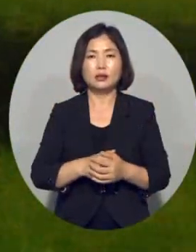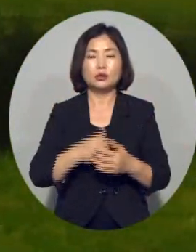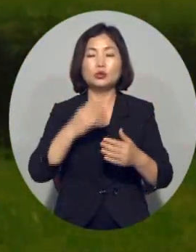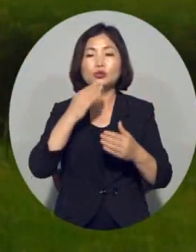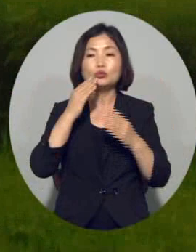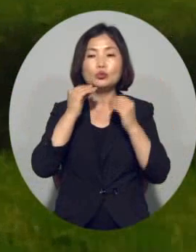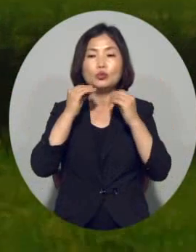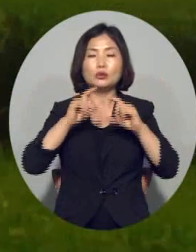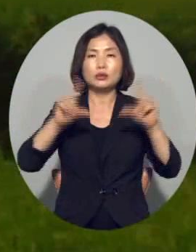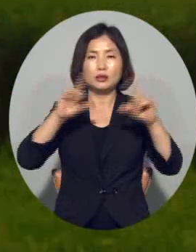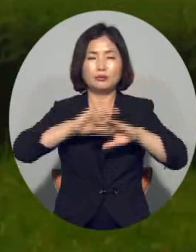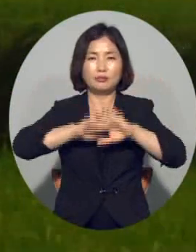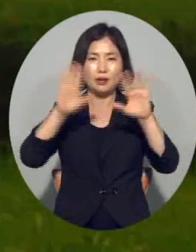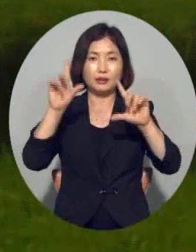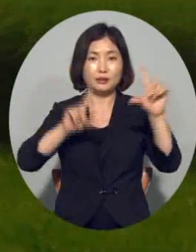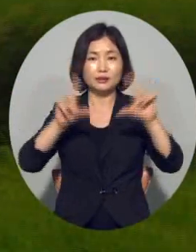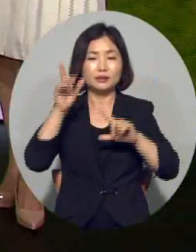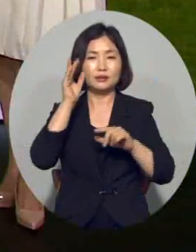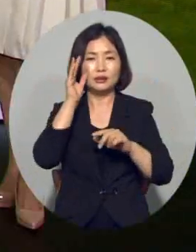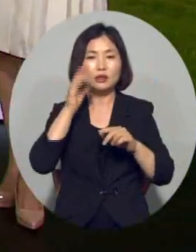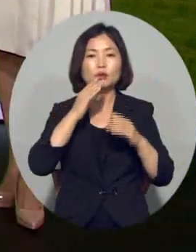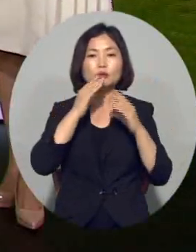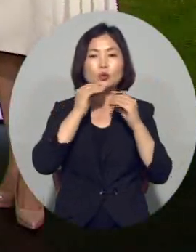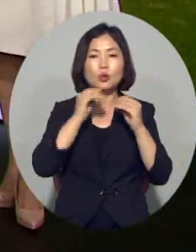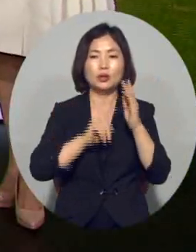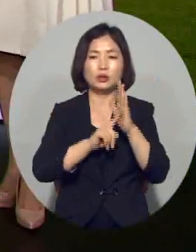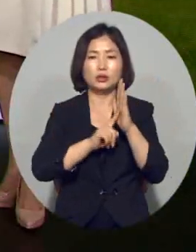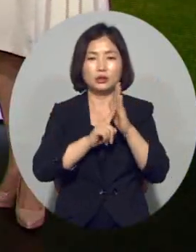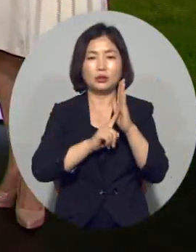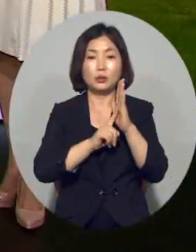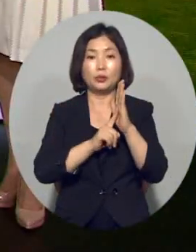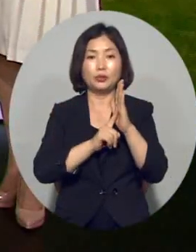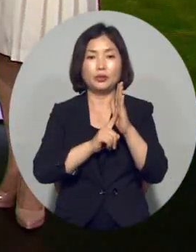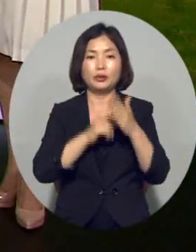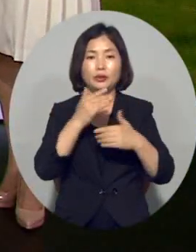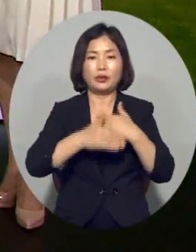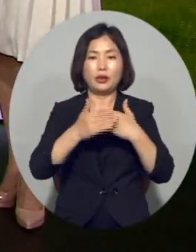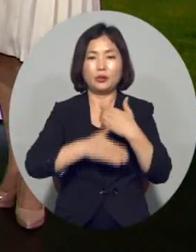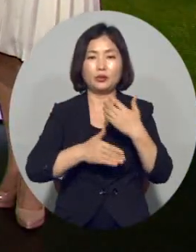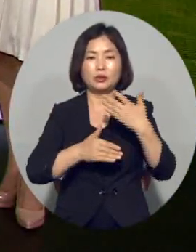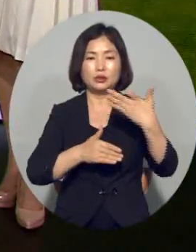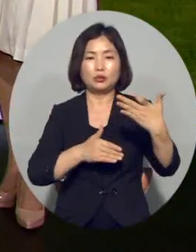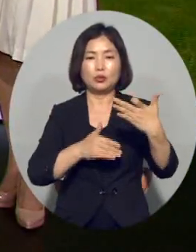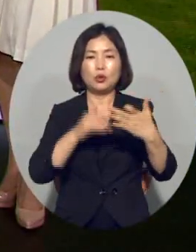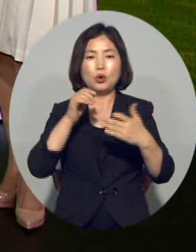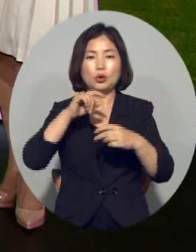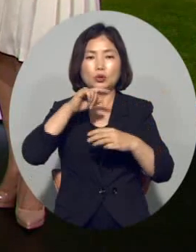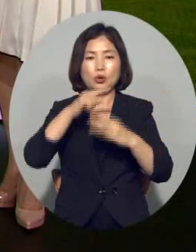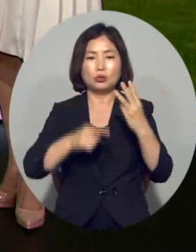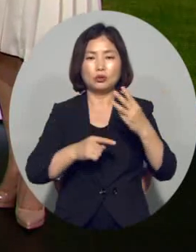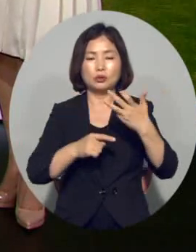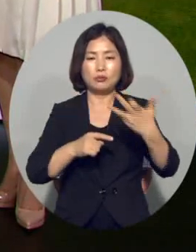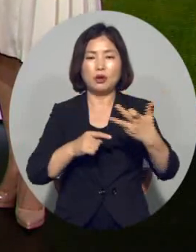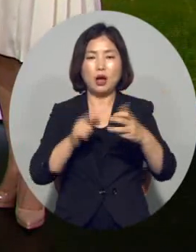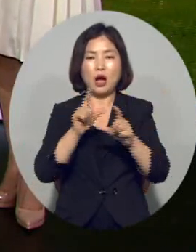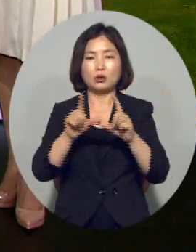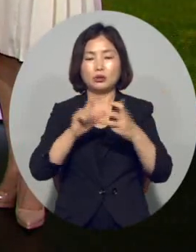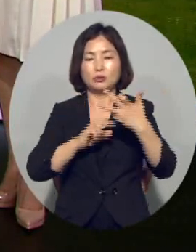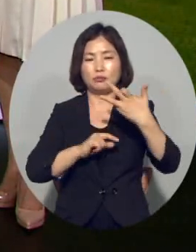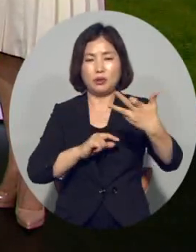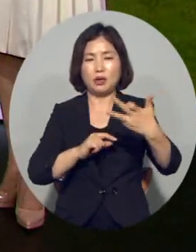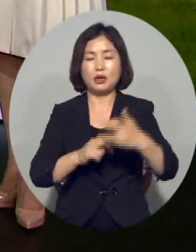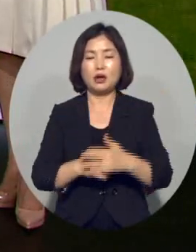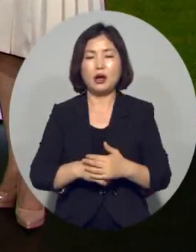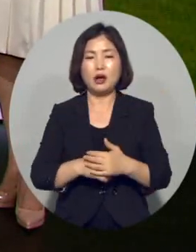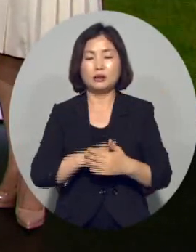주말에도 맑은 날씨가 예상됩니다 토요일 기온 살펴보겠습니다 대구의 기온 쉽고도 영주 18 도안동 18도로 출발